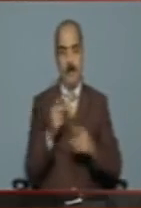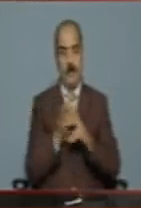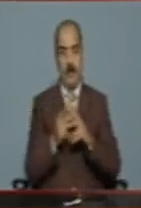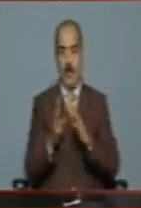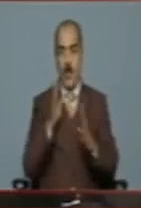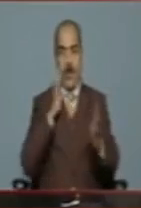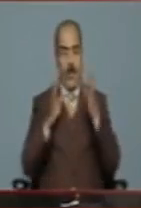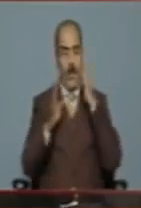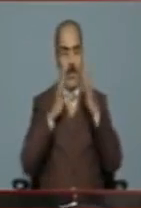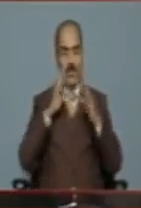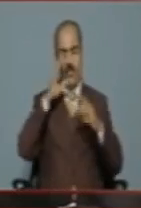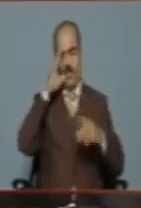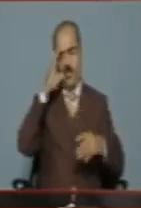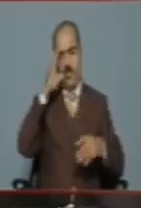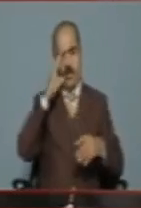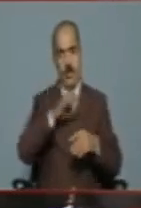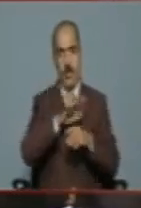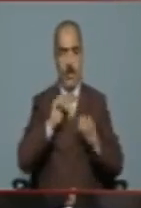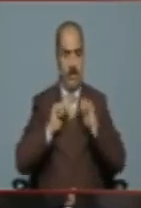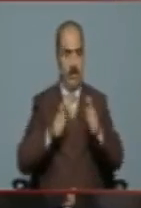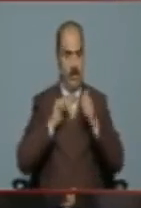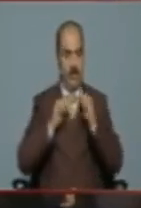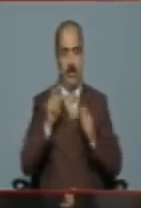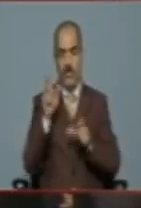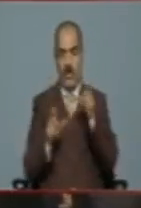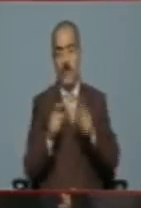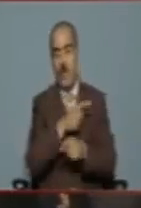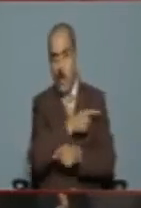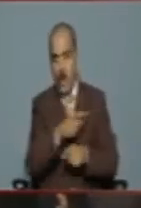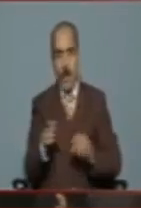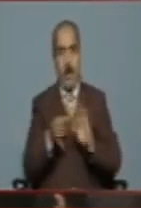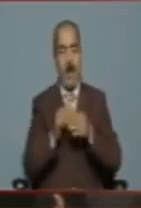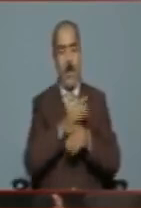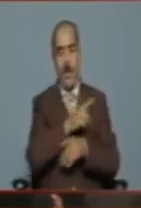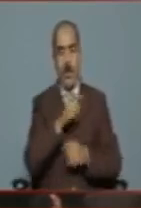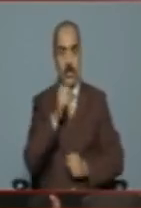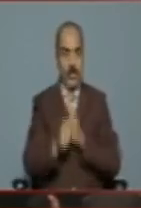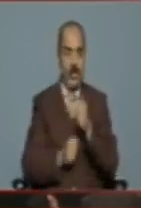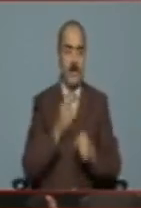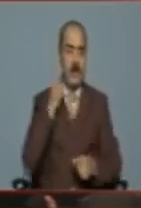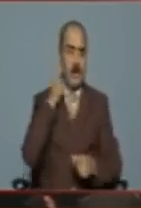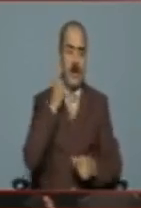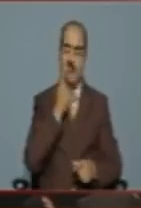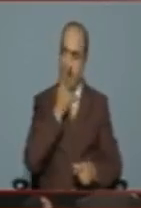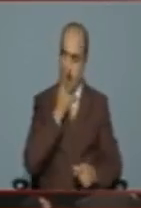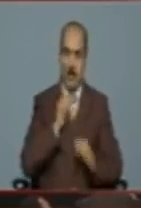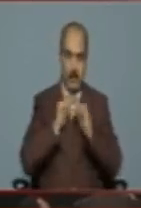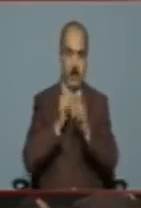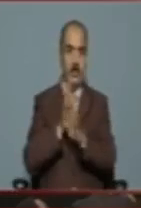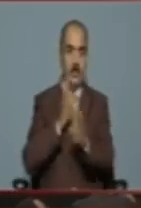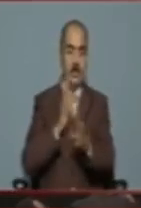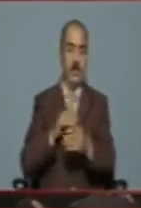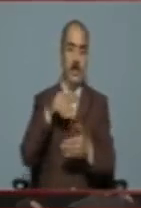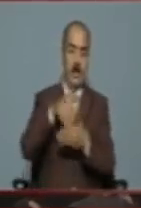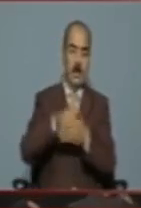فشكرا كل الشكر لكل فرد فيه على تلبيته نداء الوطن وعلى